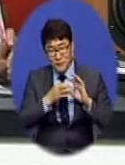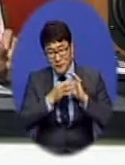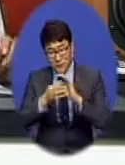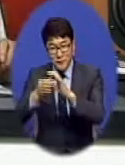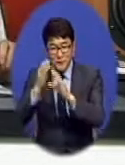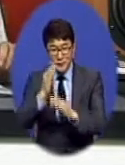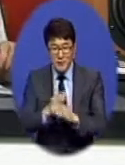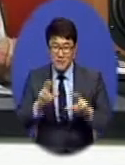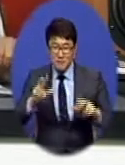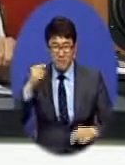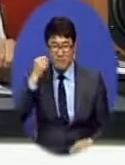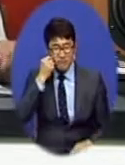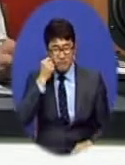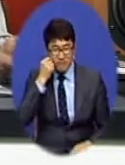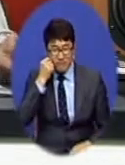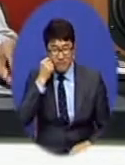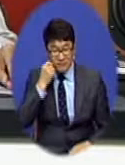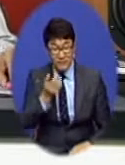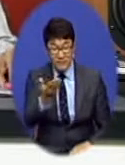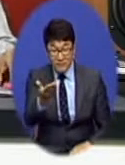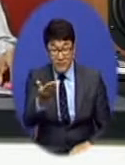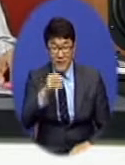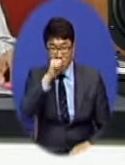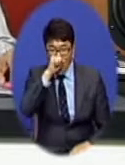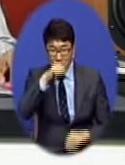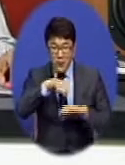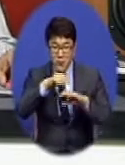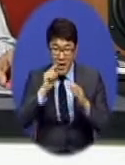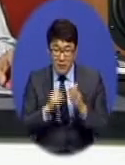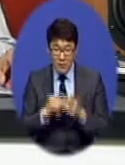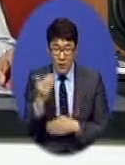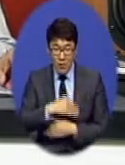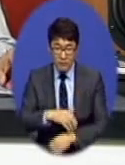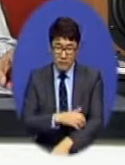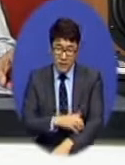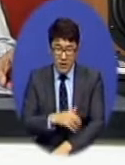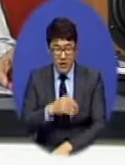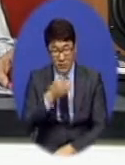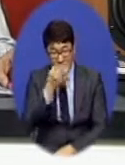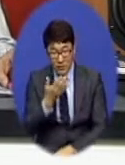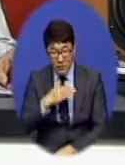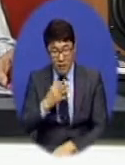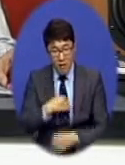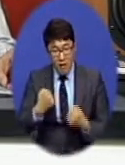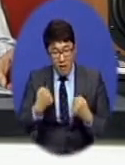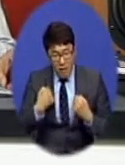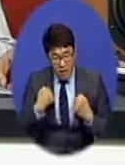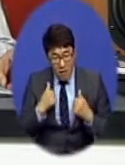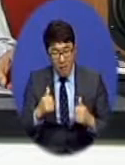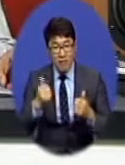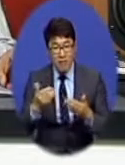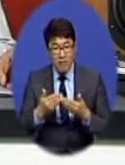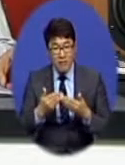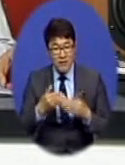네, 잘하셨습니다. 네. 고나면님, 그렇게 좋은 마음, 또 몸도 불편하신데 그렇게 써주셔서 감사하고요. 네. 저희